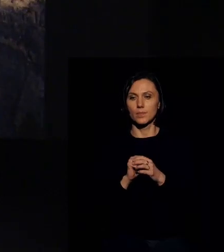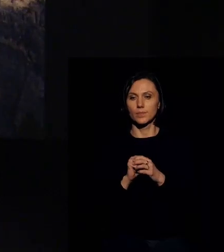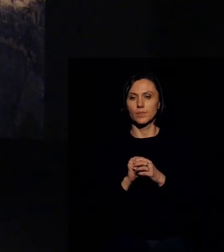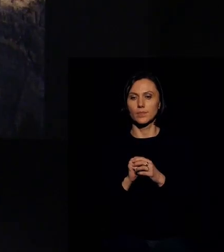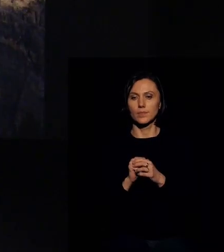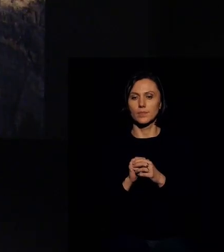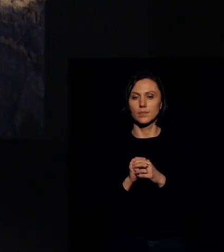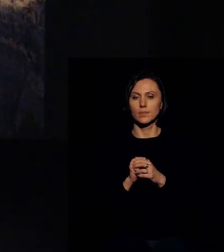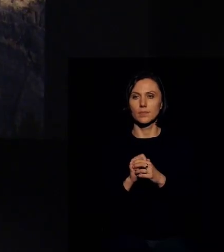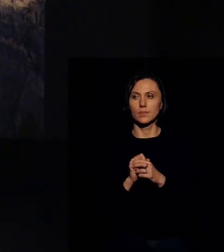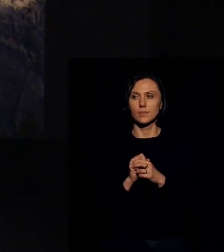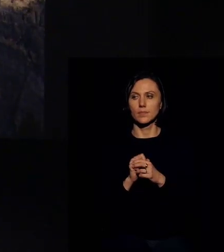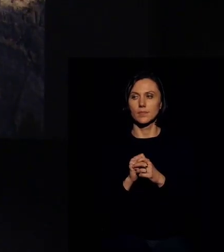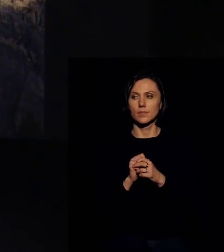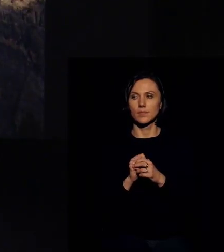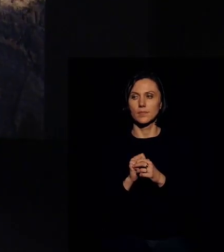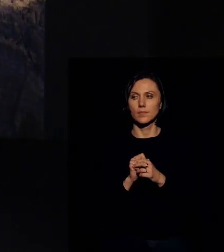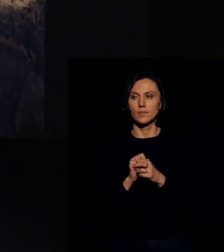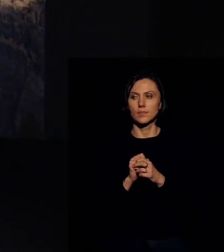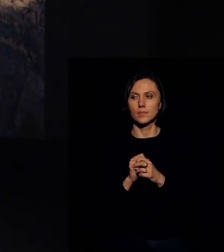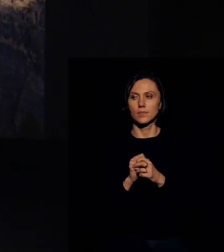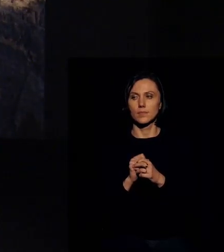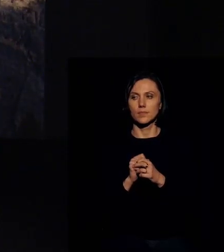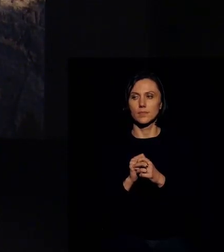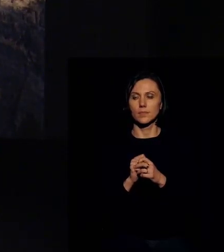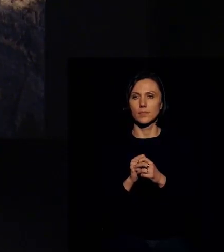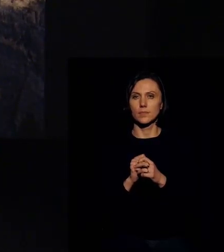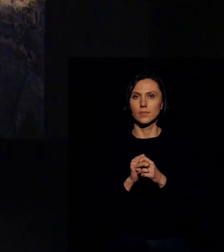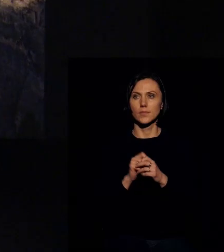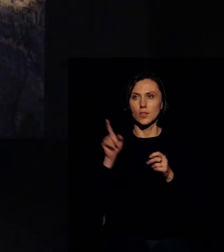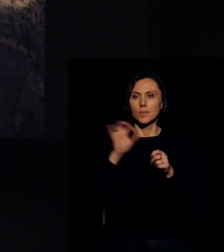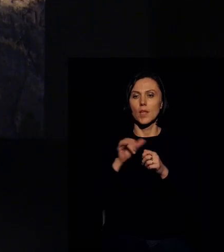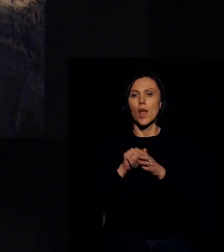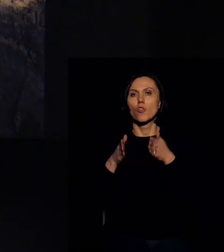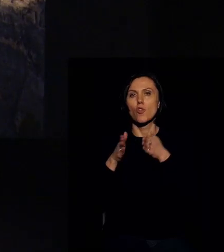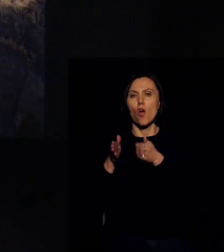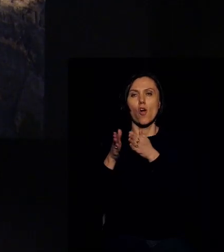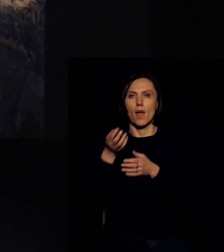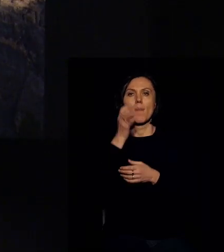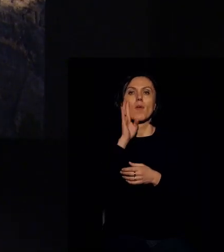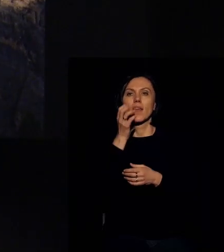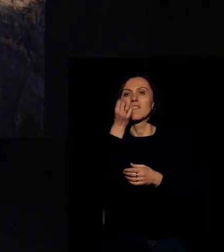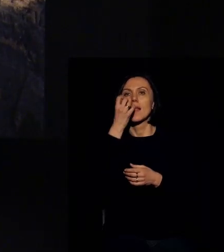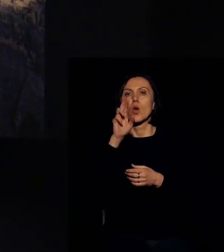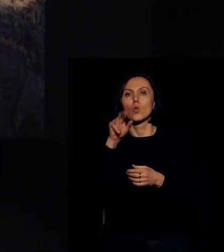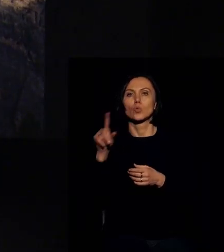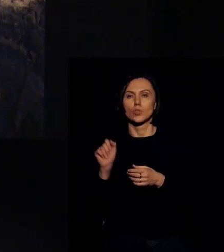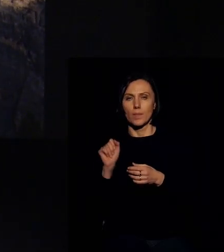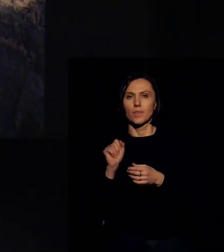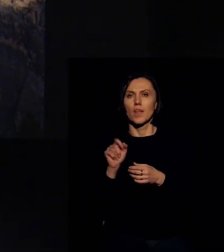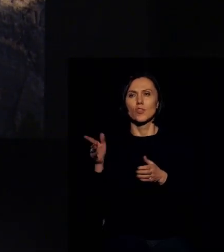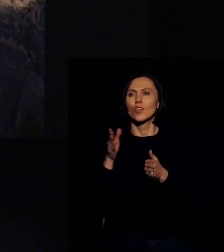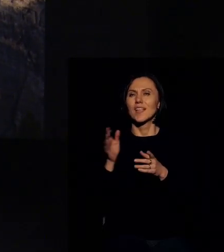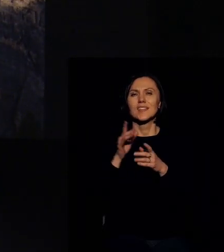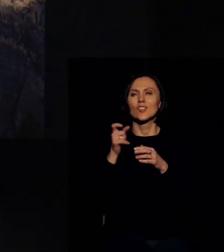ferraty. Ona prowadzi na Tofane di Roses. To zdjęcie nie w pełni oddaje, bo troszeczkę za późno